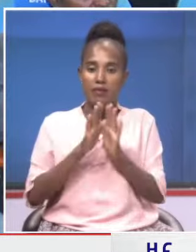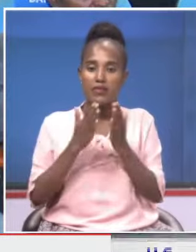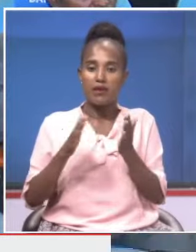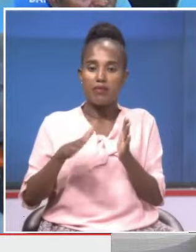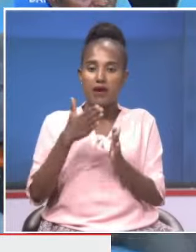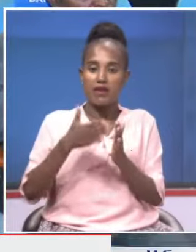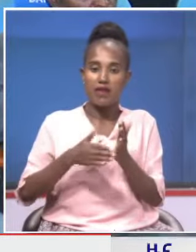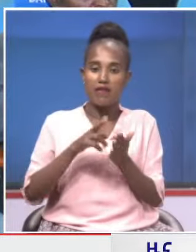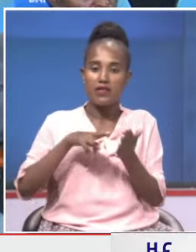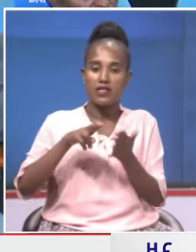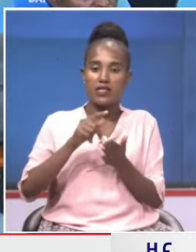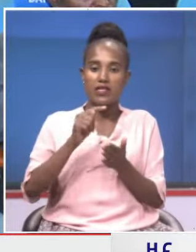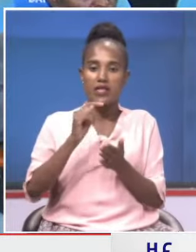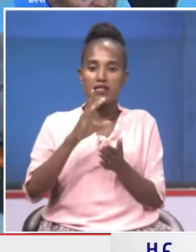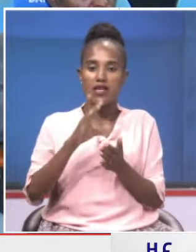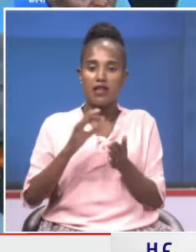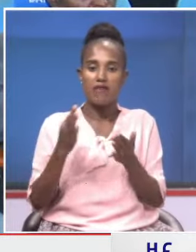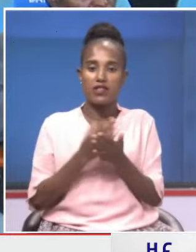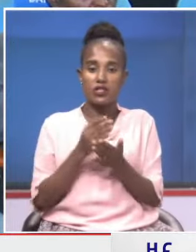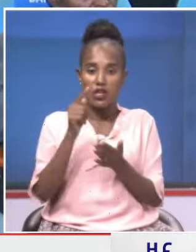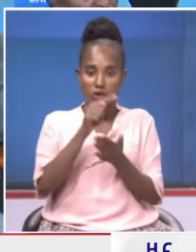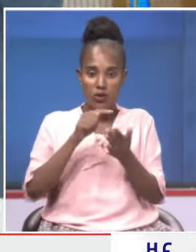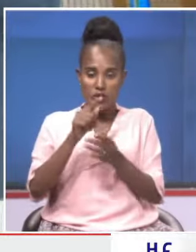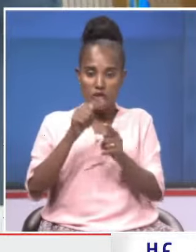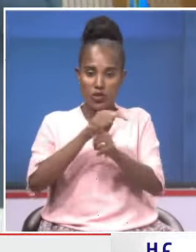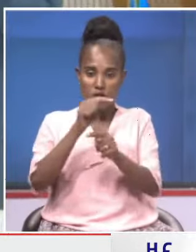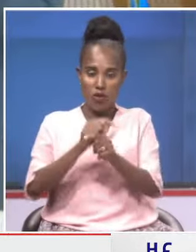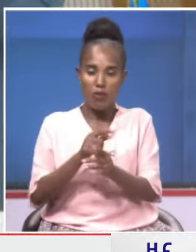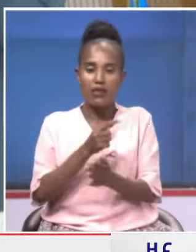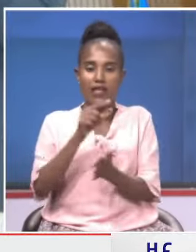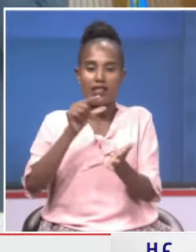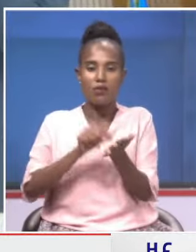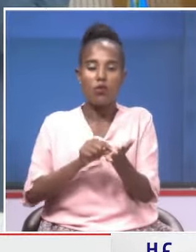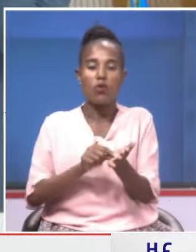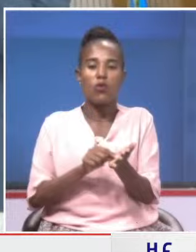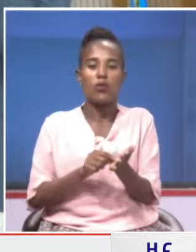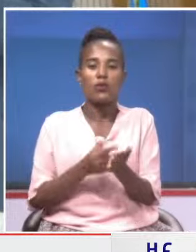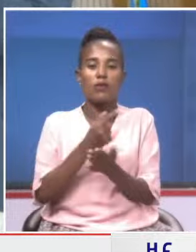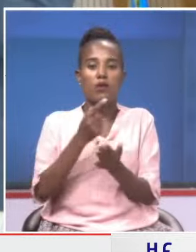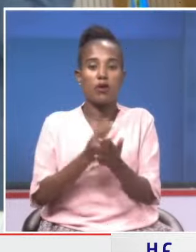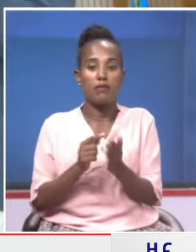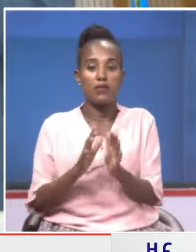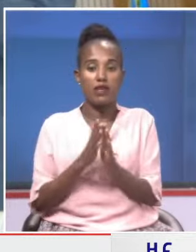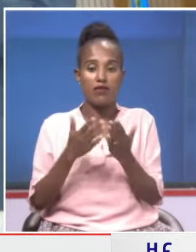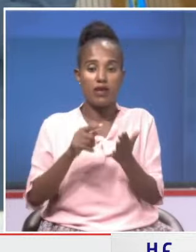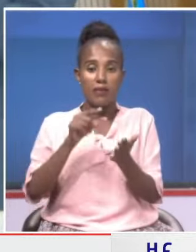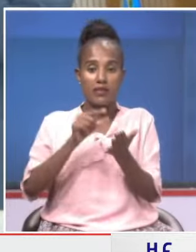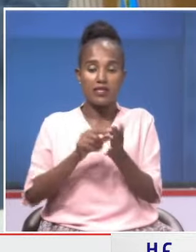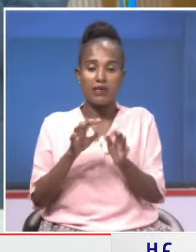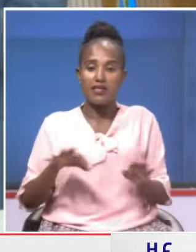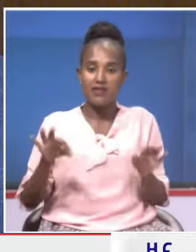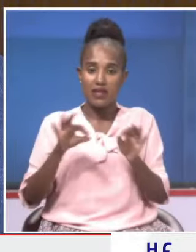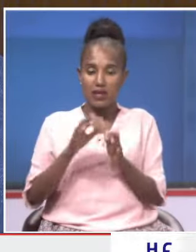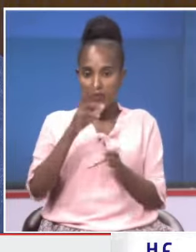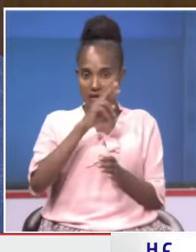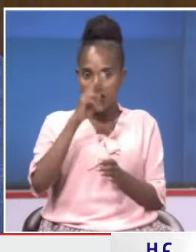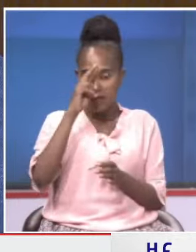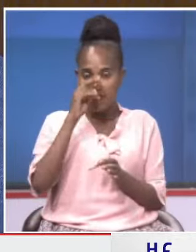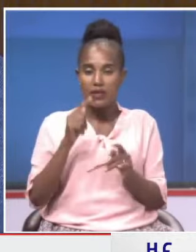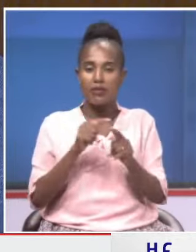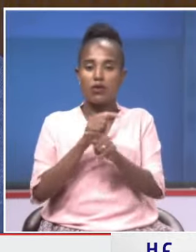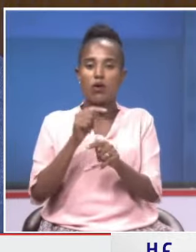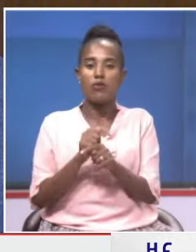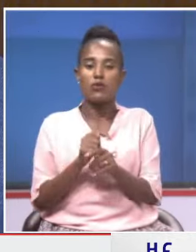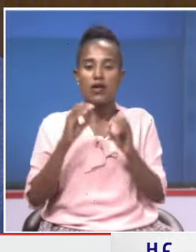ዳር ዩኒቨርሲቲ ቴክስታይልና ፋሽን ቴክኖሎጂ ኢንስቲትዩት ታትሞ ተመርቋል። መጽሐፉን ማሳተም ያስፈለገበትን ምክንያት